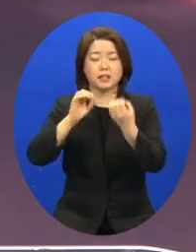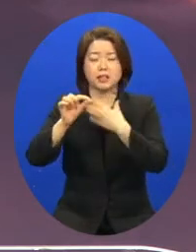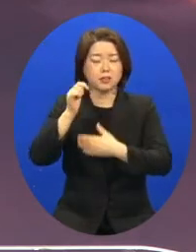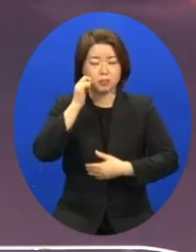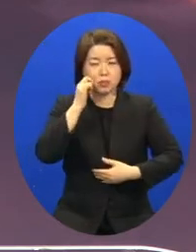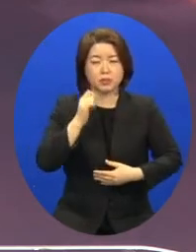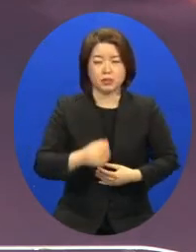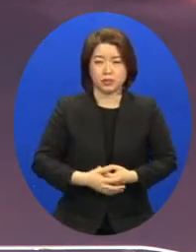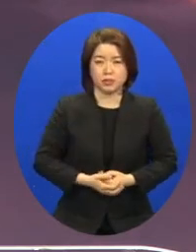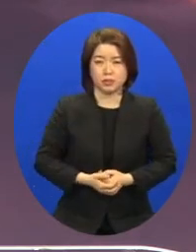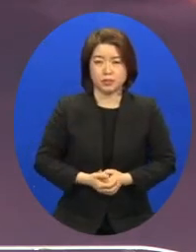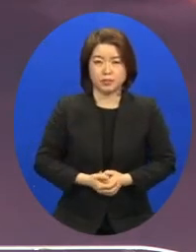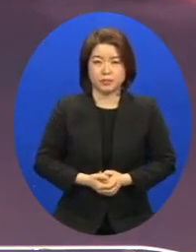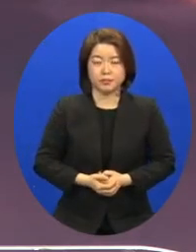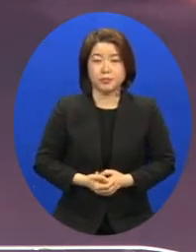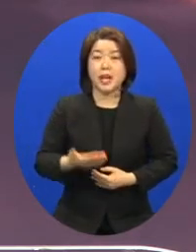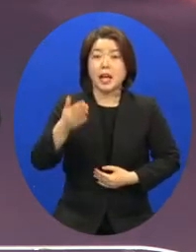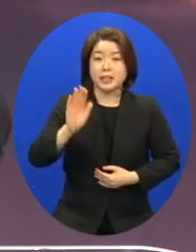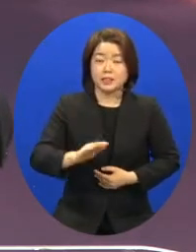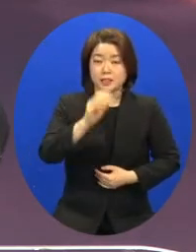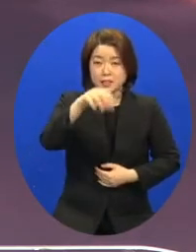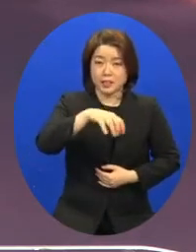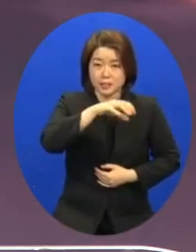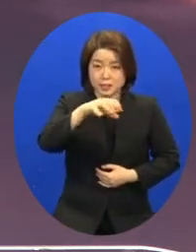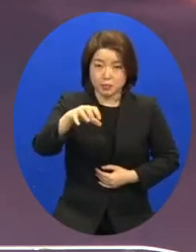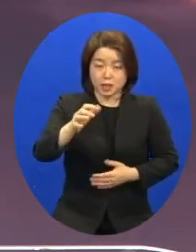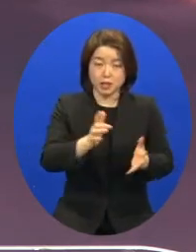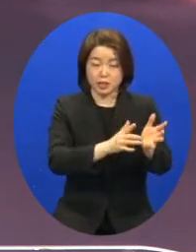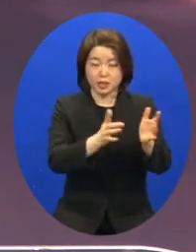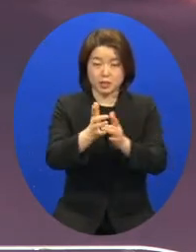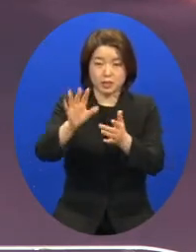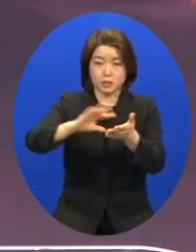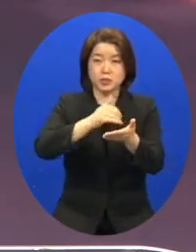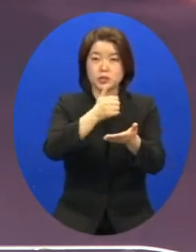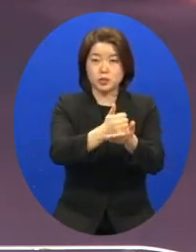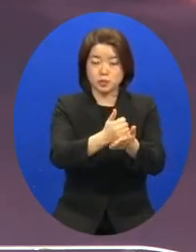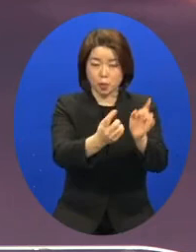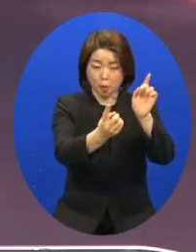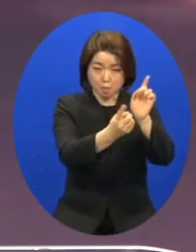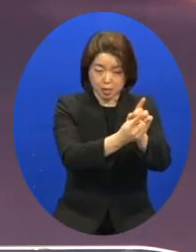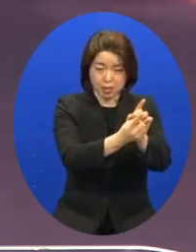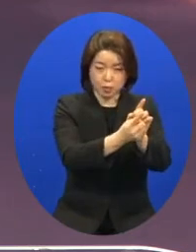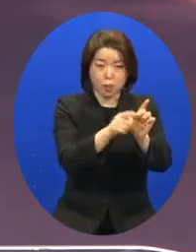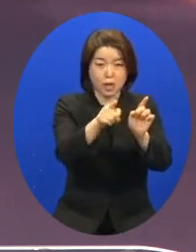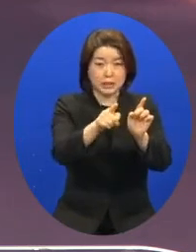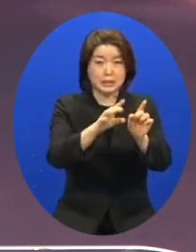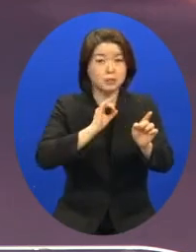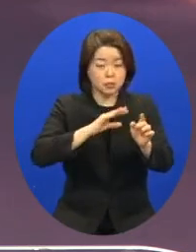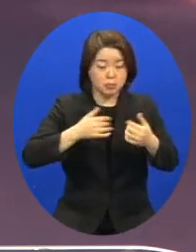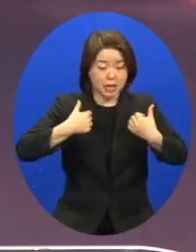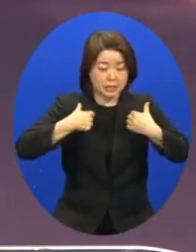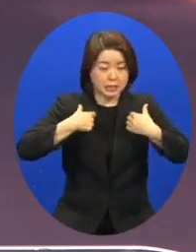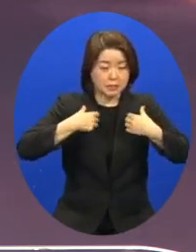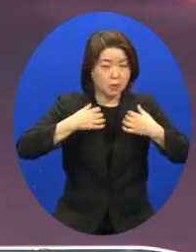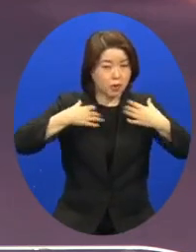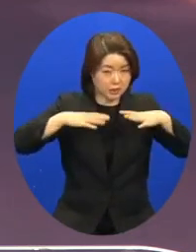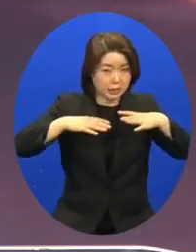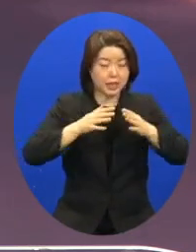나옵니다. 그러나 십자가의 예수 그리스도를 만나고 그분만 자랑하게 된 사람은